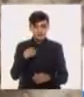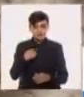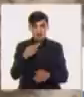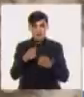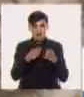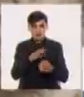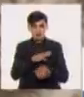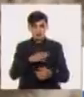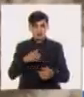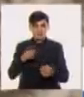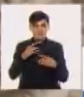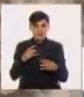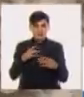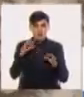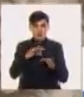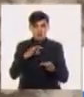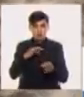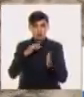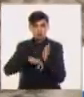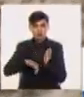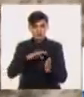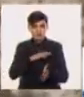на нервной почве, удалили